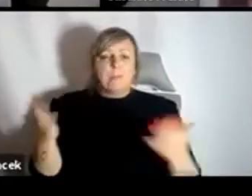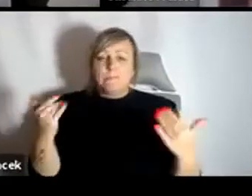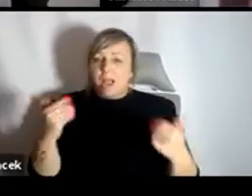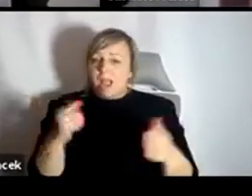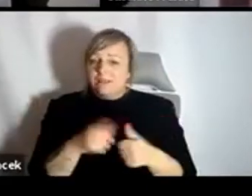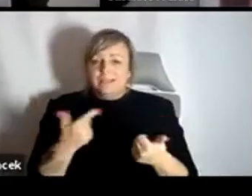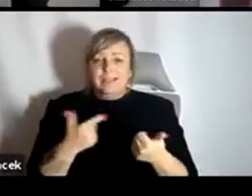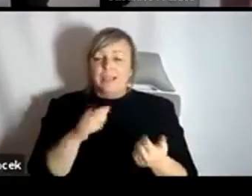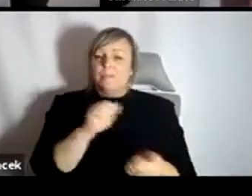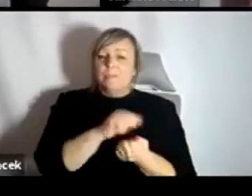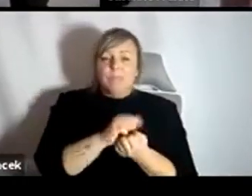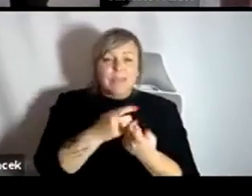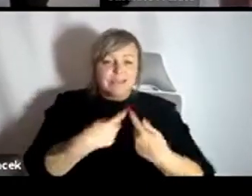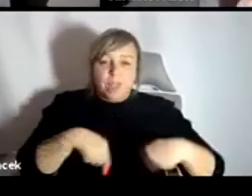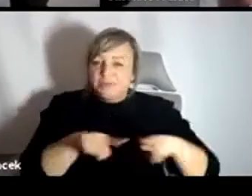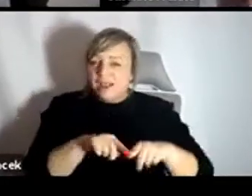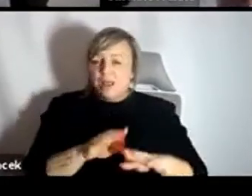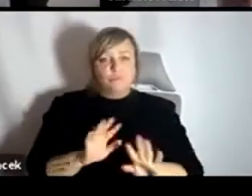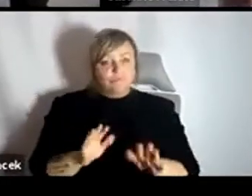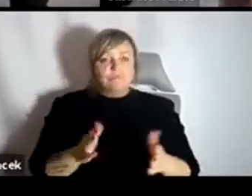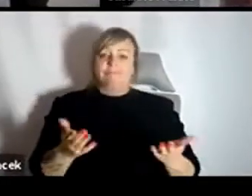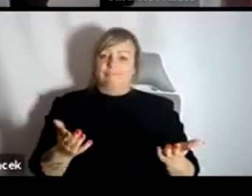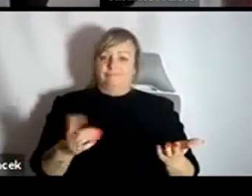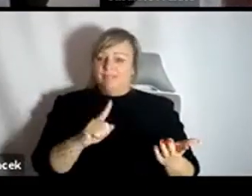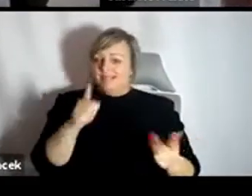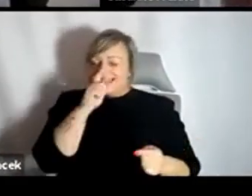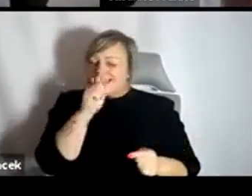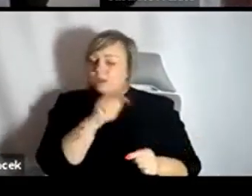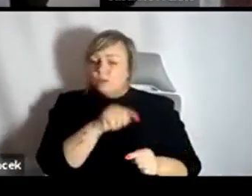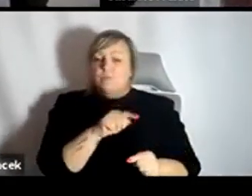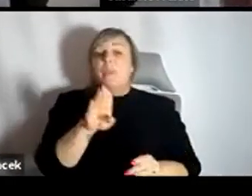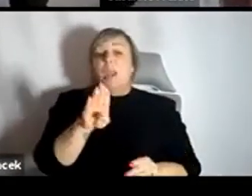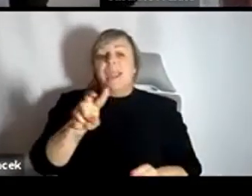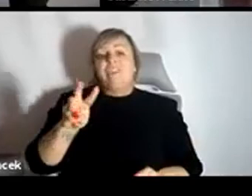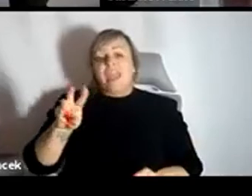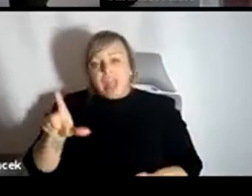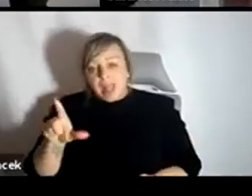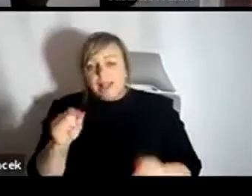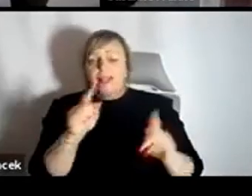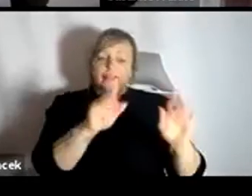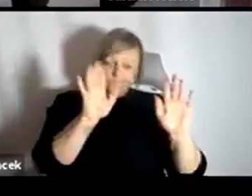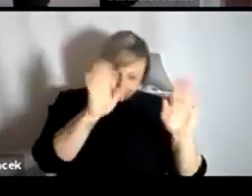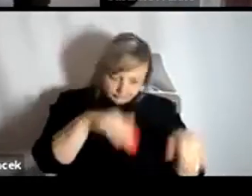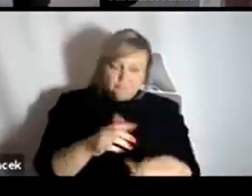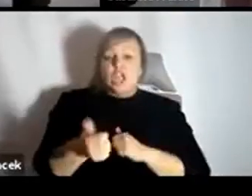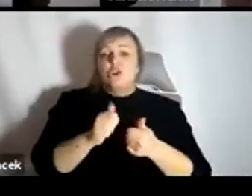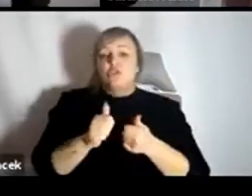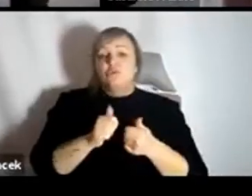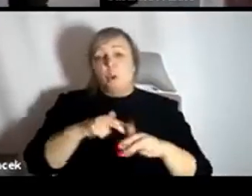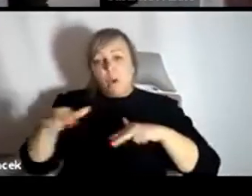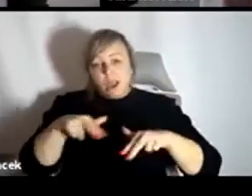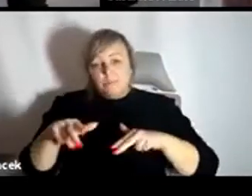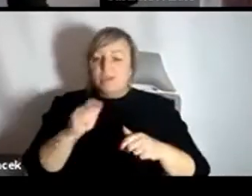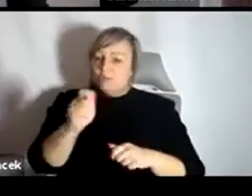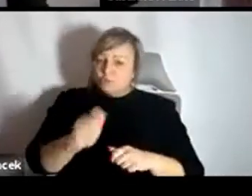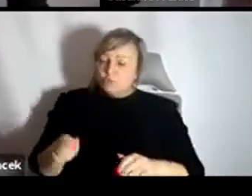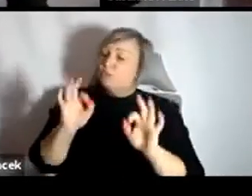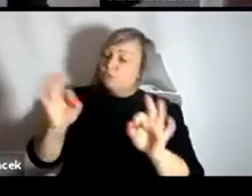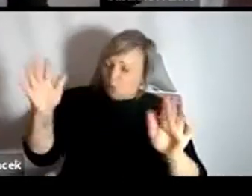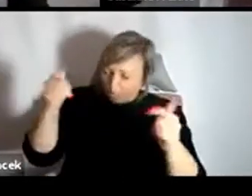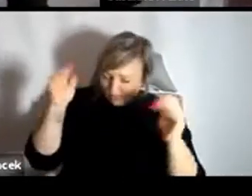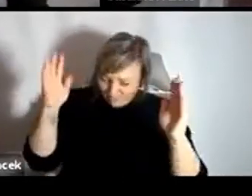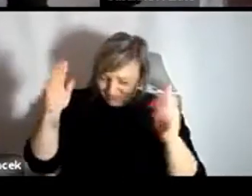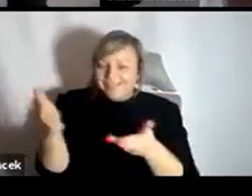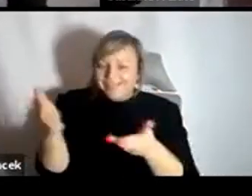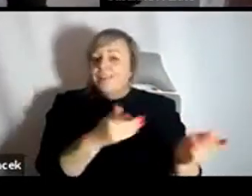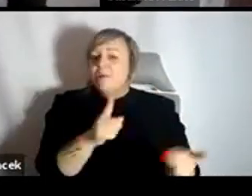in der Presseabteilung. Dass es eben nicht nur nichts gegen BWLer und nichts gegen Sportmanagement-Studierende, die sind alle toll, aber warum nicht mal